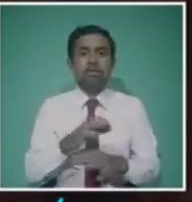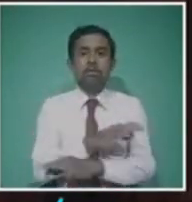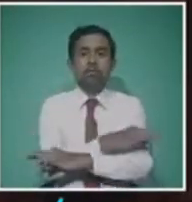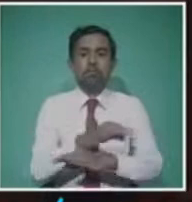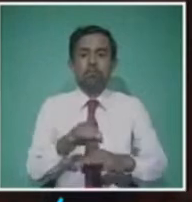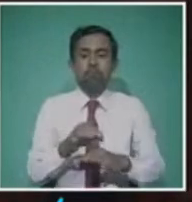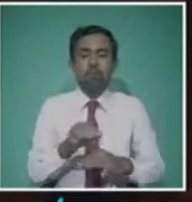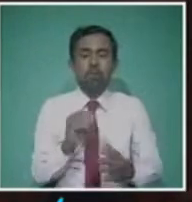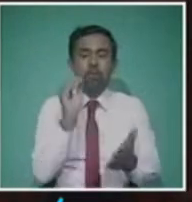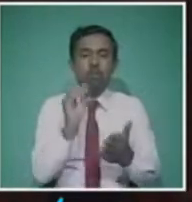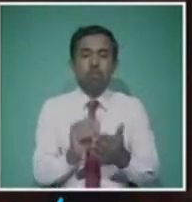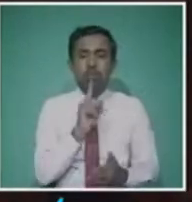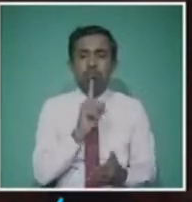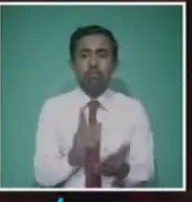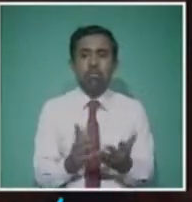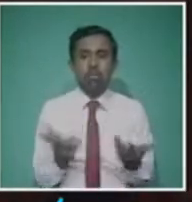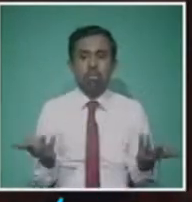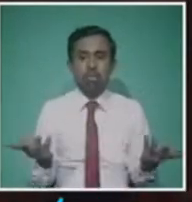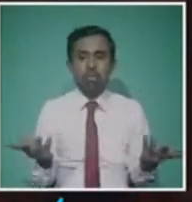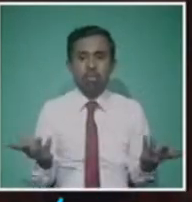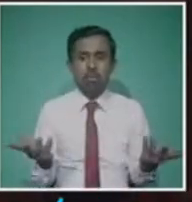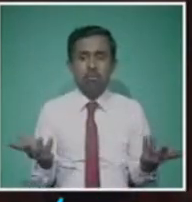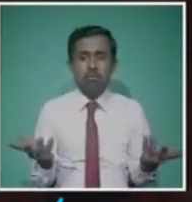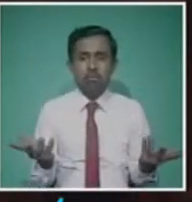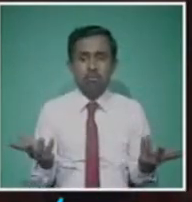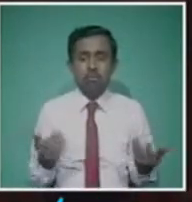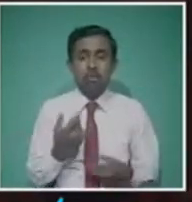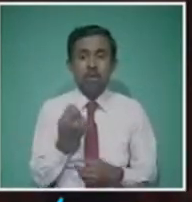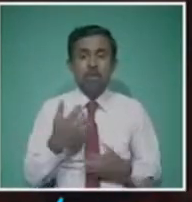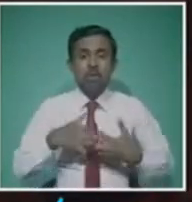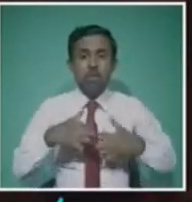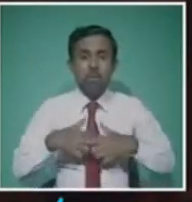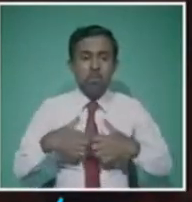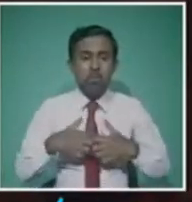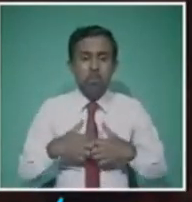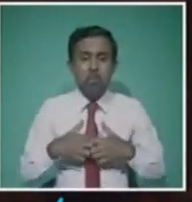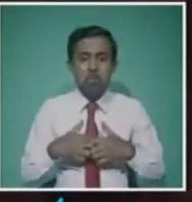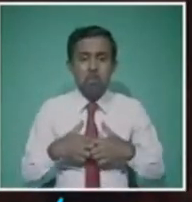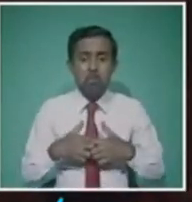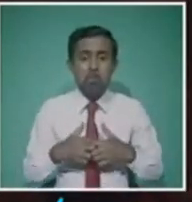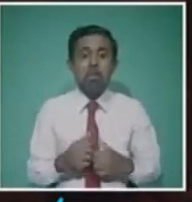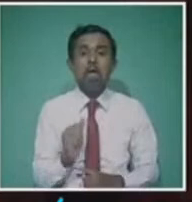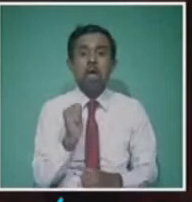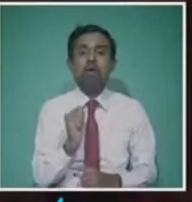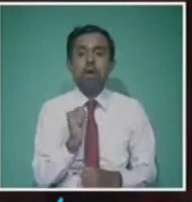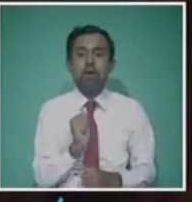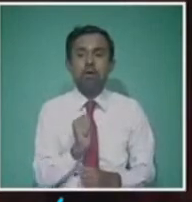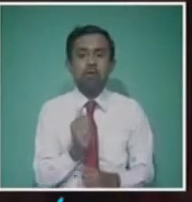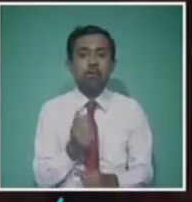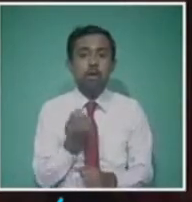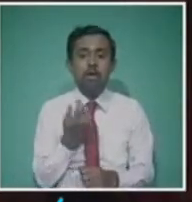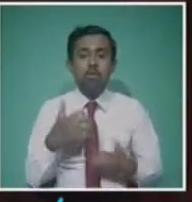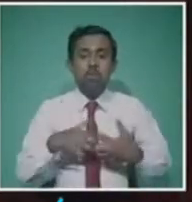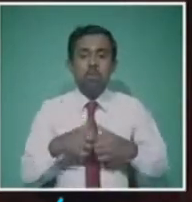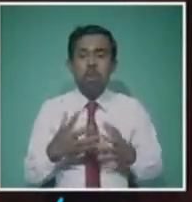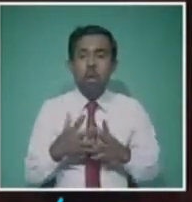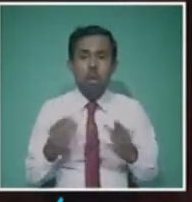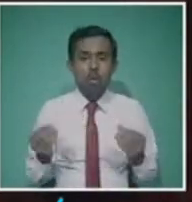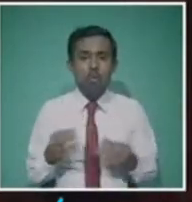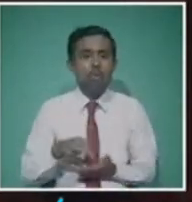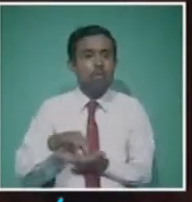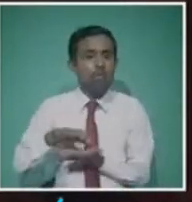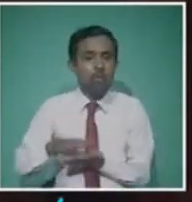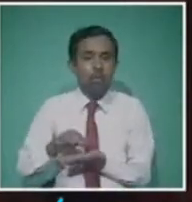ගැන කිසිම තැනක සඳහනක් වුණේ නැහැ. එක පැත්තකින් බැලුවම මේ ආර්ථික අර්බුදයට වේදෙච්ච කාරණා දැන් මේ ආර්ථික අර්බුදය විසඳන්න ගත්ත ඇතම්